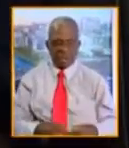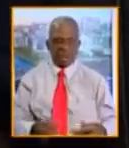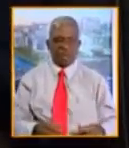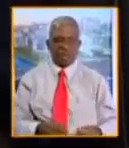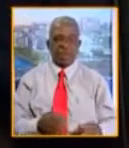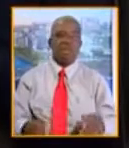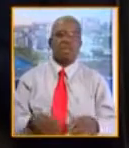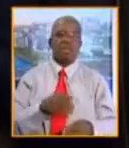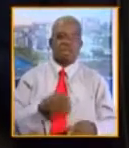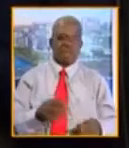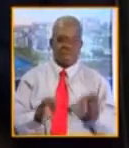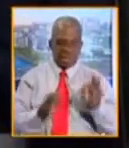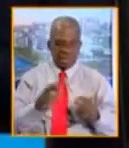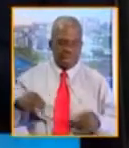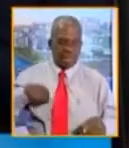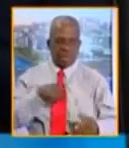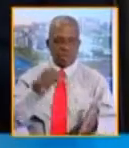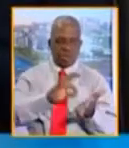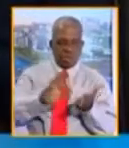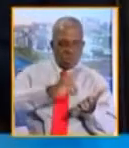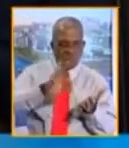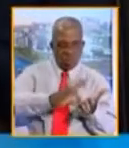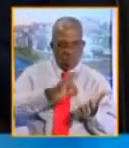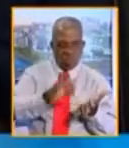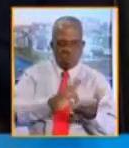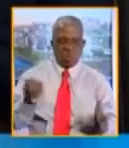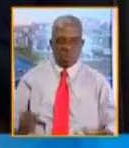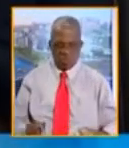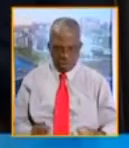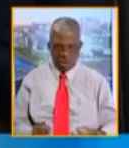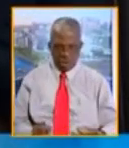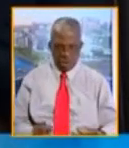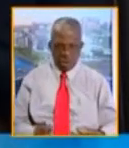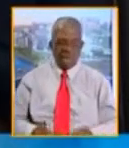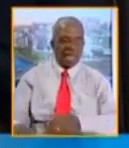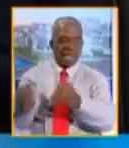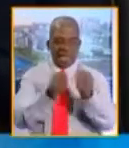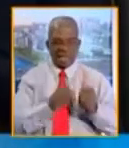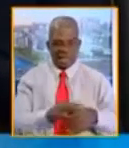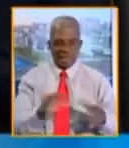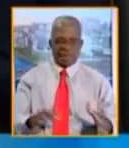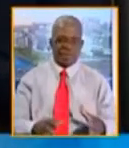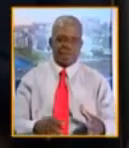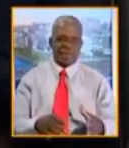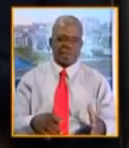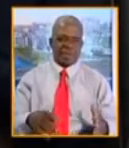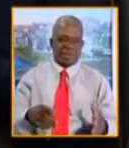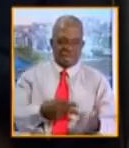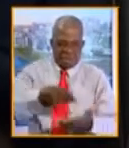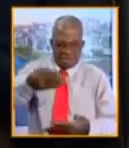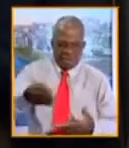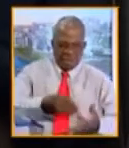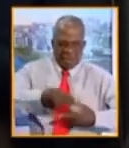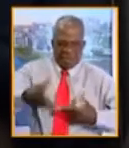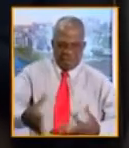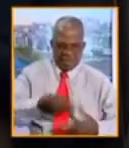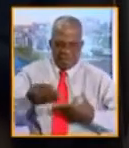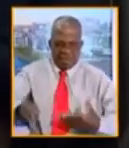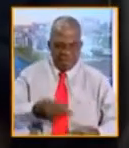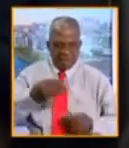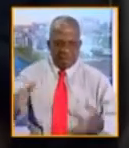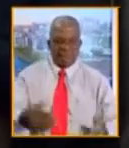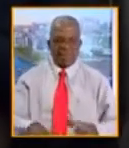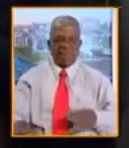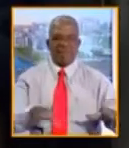total, l'ensemble des paiements effectués par les postes comptables du Trésor de janvier